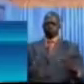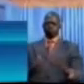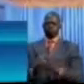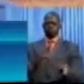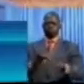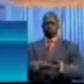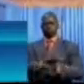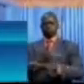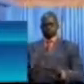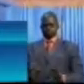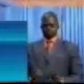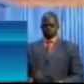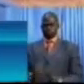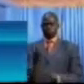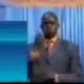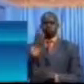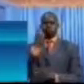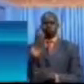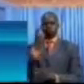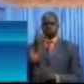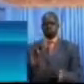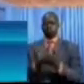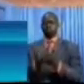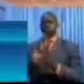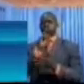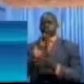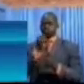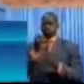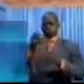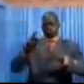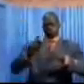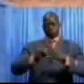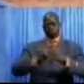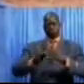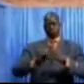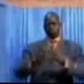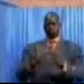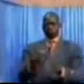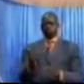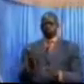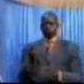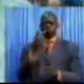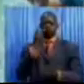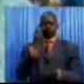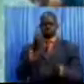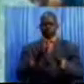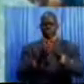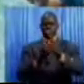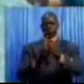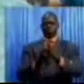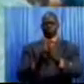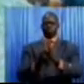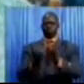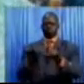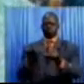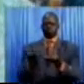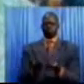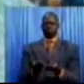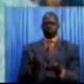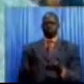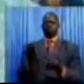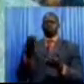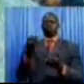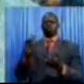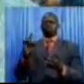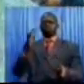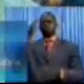ils vont essayer voir. Ce n'est même pas essayer, ils vont le pratiquer et d'autres vont suivre leur exemple. Voulant qu'ils connaissent tout le matériel qu'il